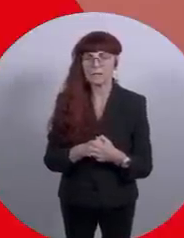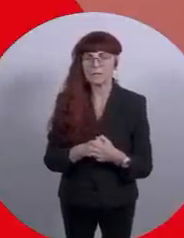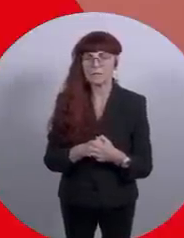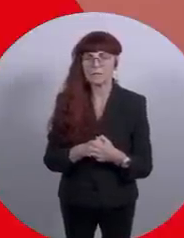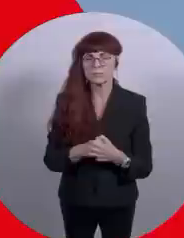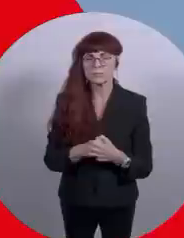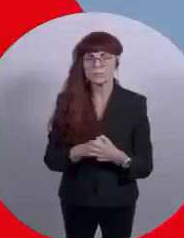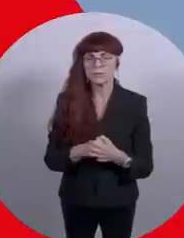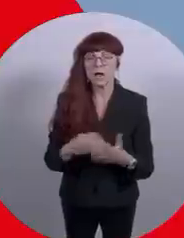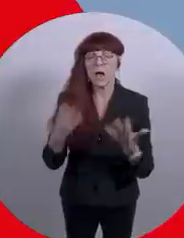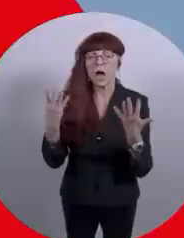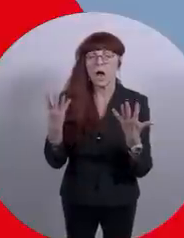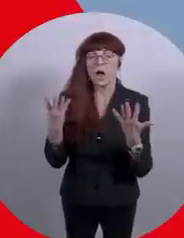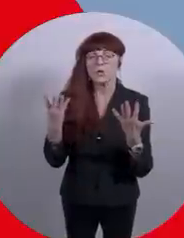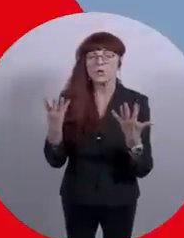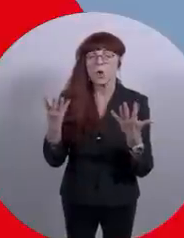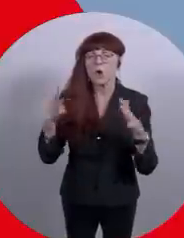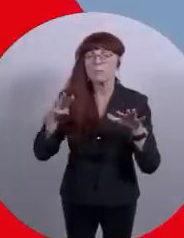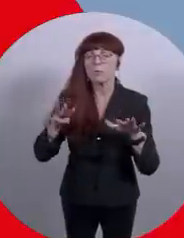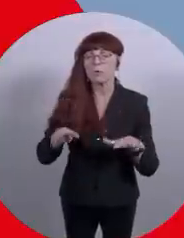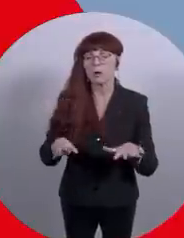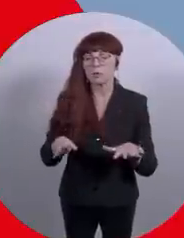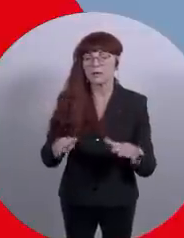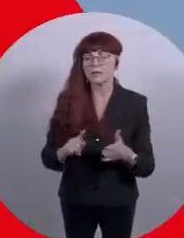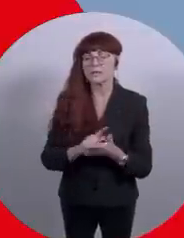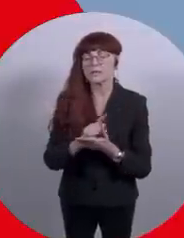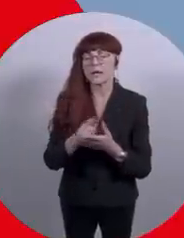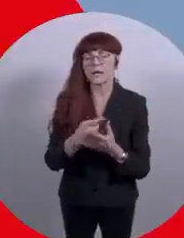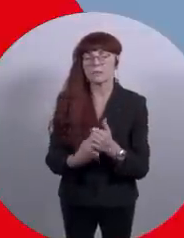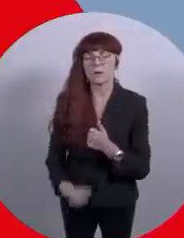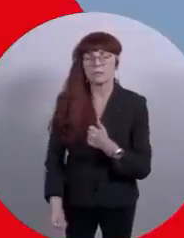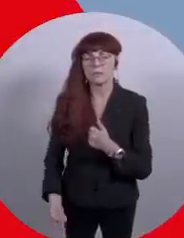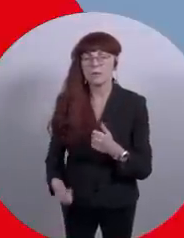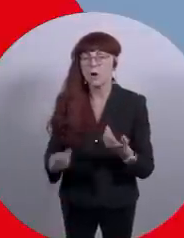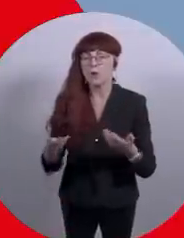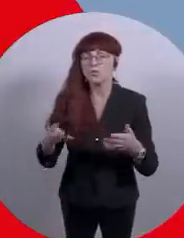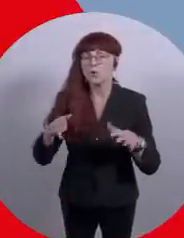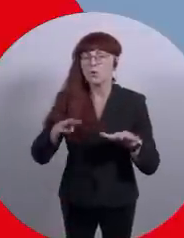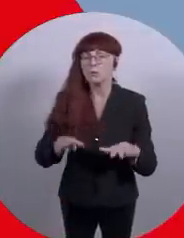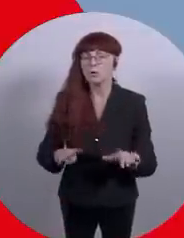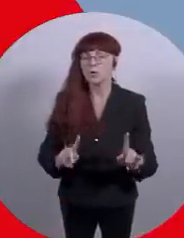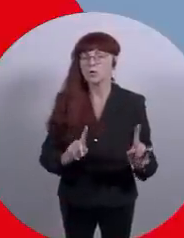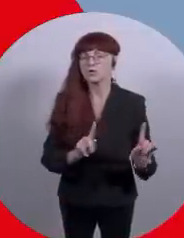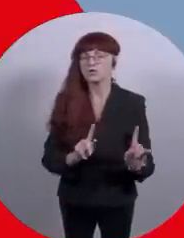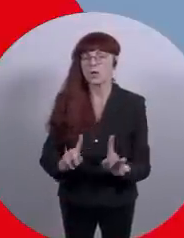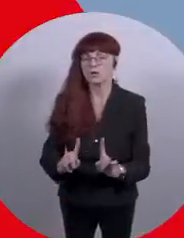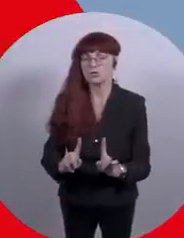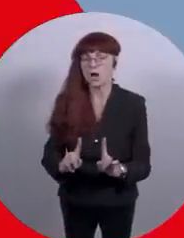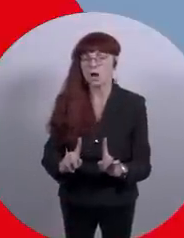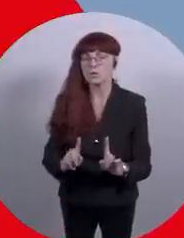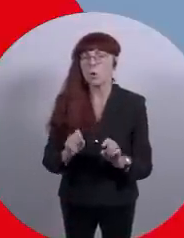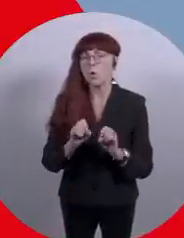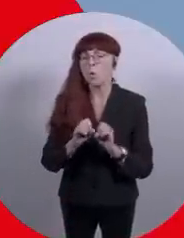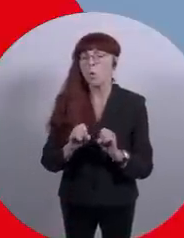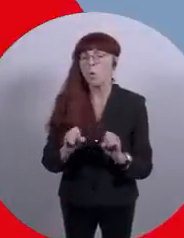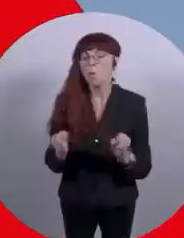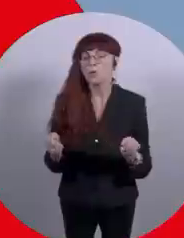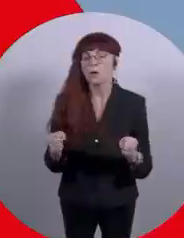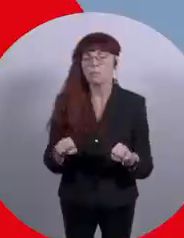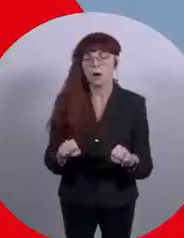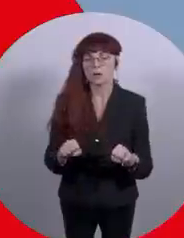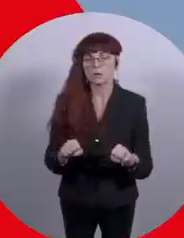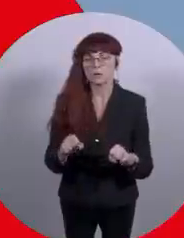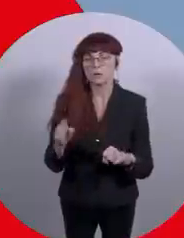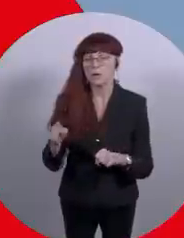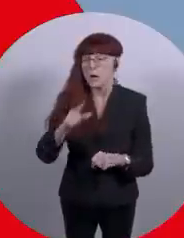9 Monate verlorene Zeit neun Monate Stillstand neun Monate und macht Menschen möchten